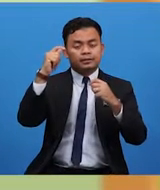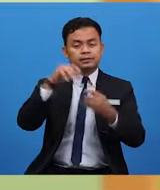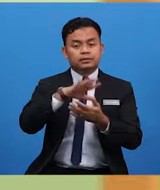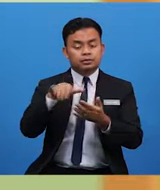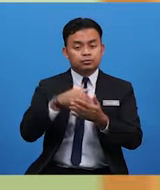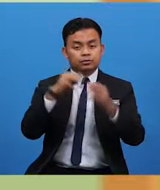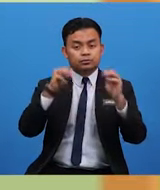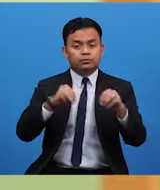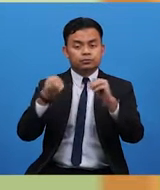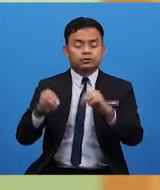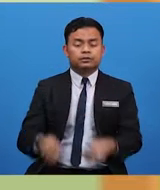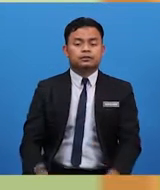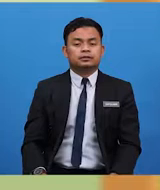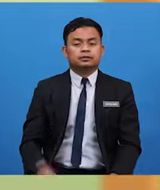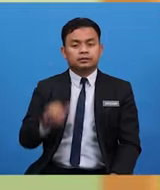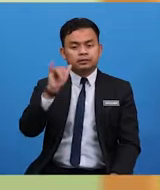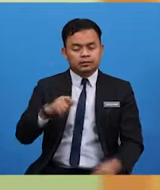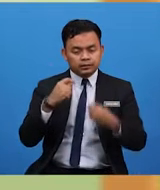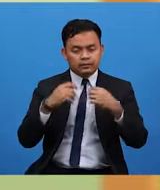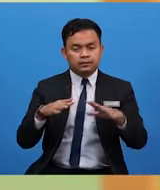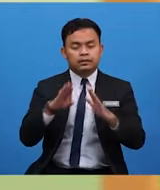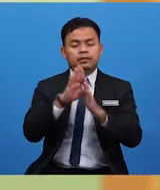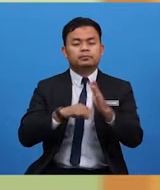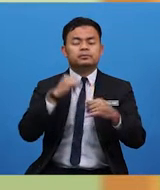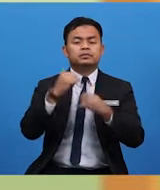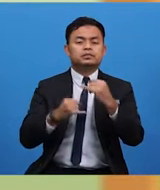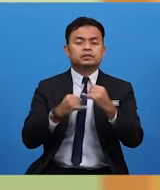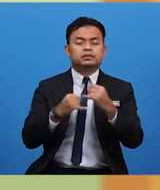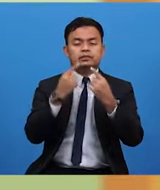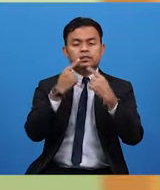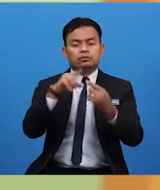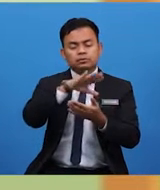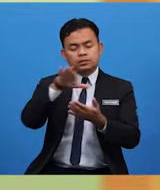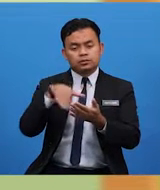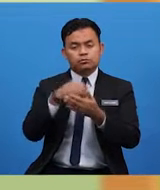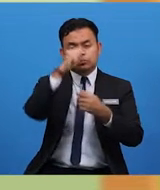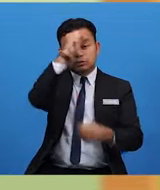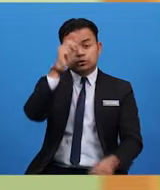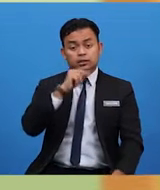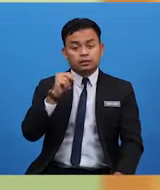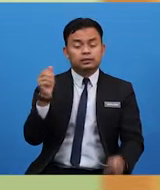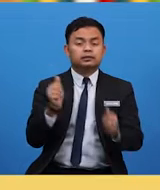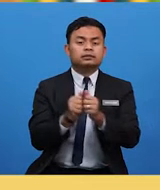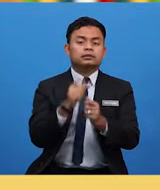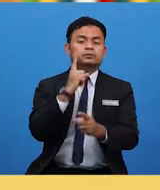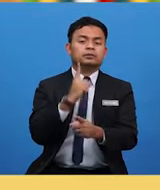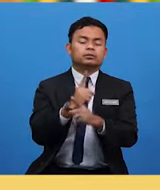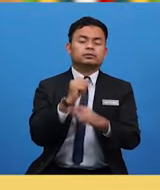damuri murid yang telah berjaya menjawab semua soal and dengan betul